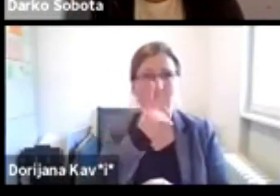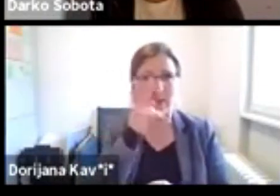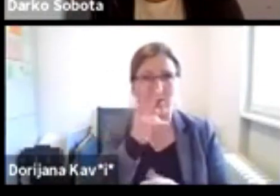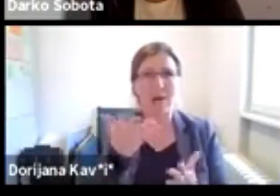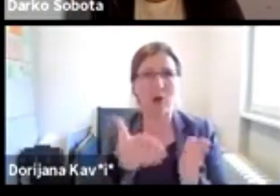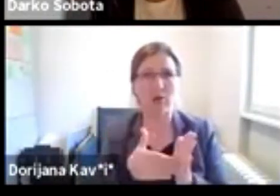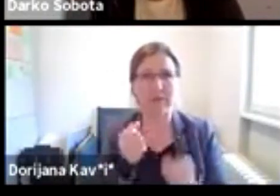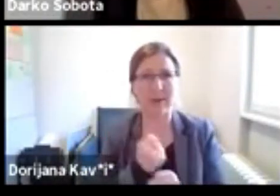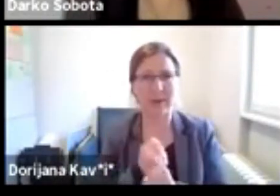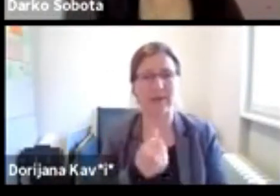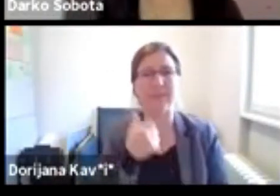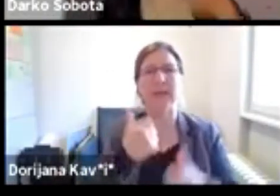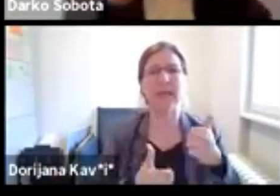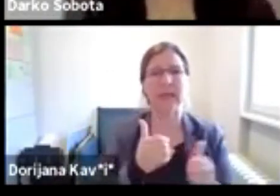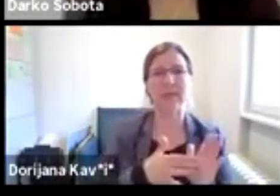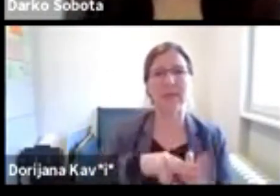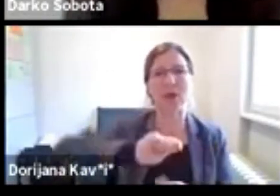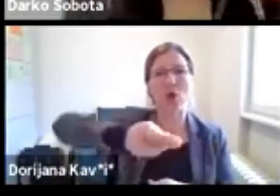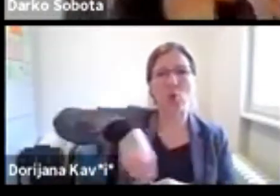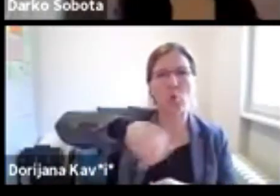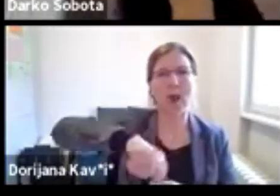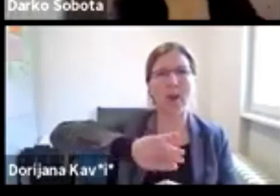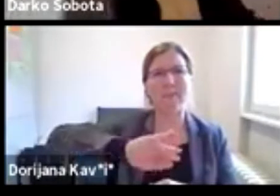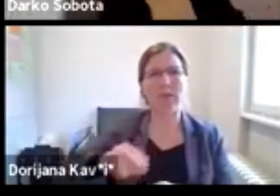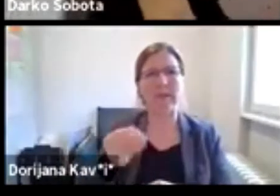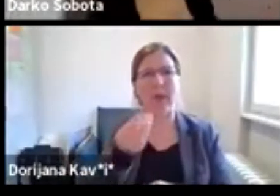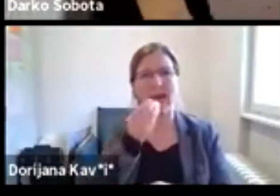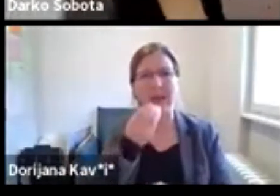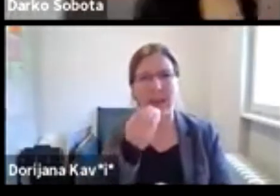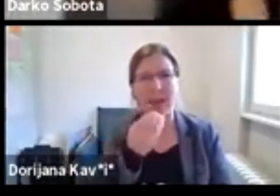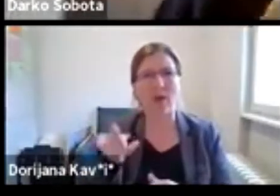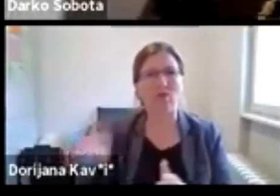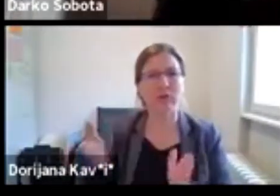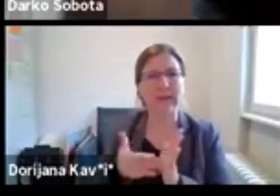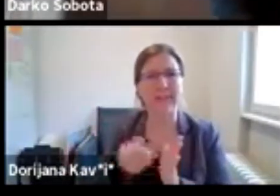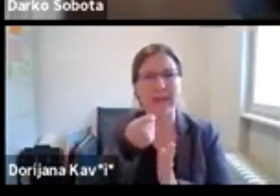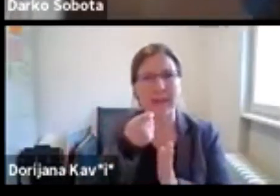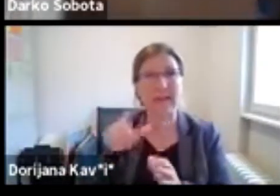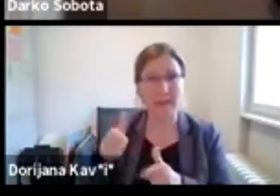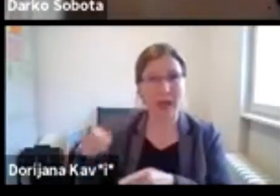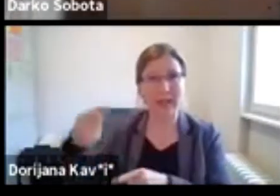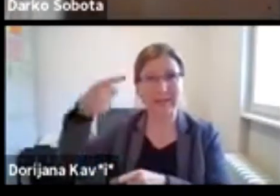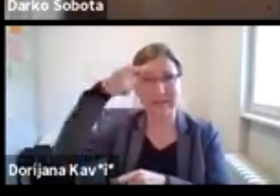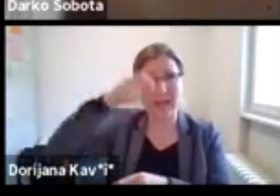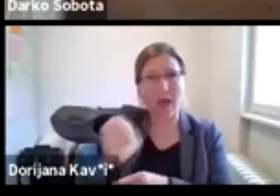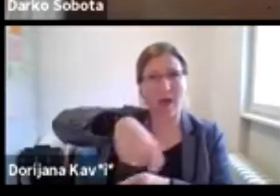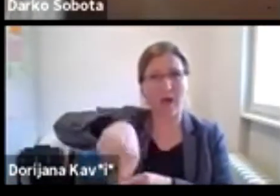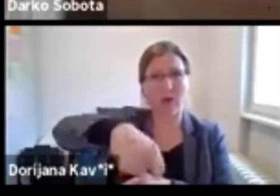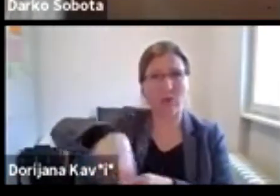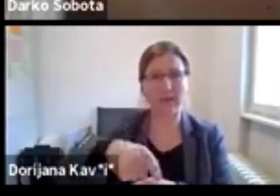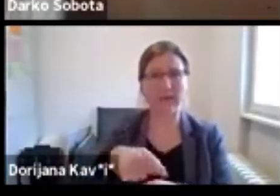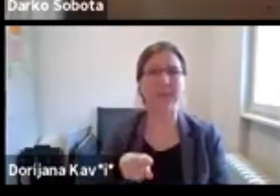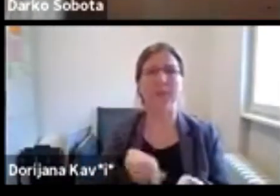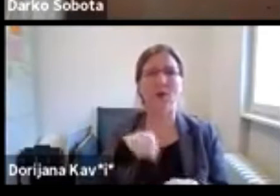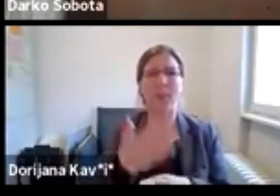pripravak jela određenih koji su potrebni. Također, recimo, način ispravnog